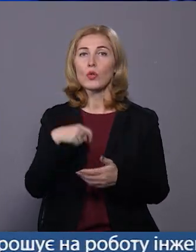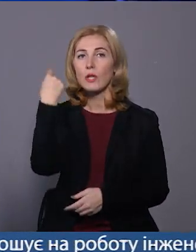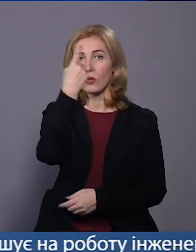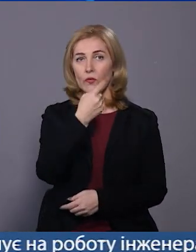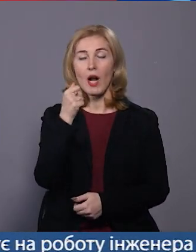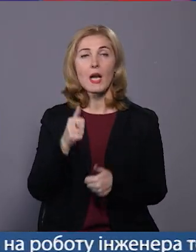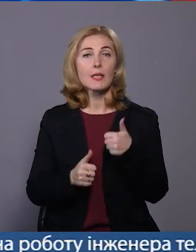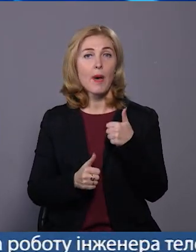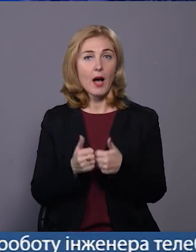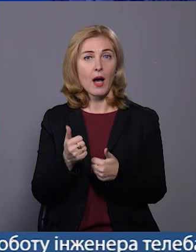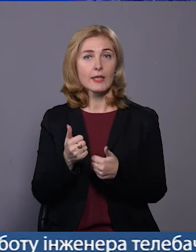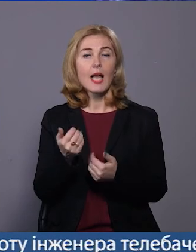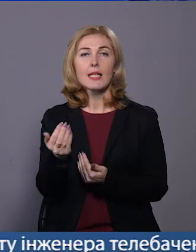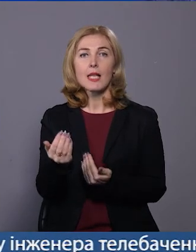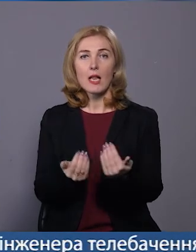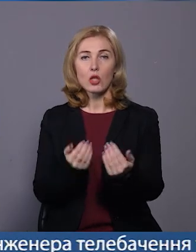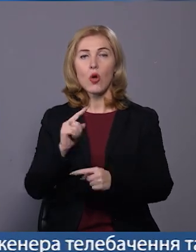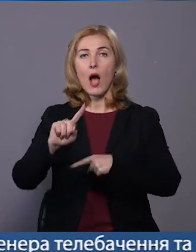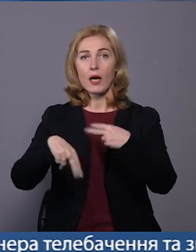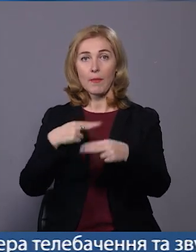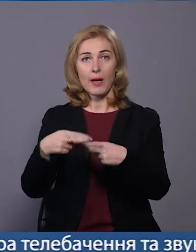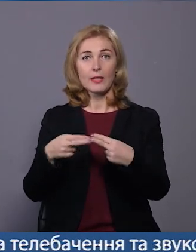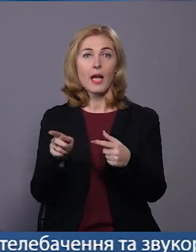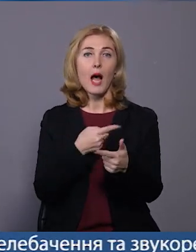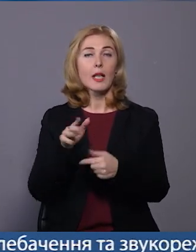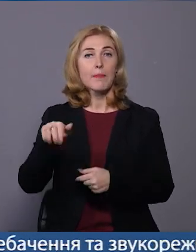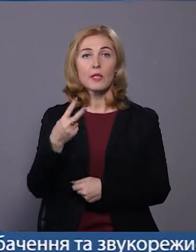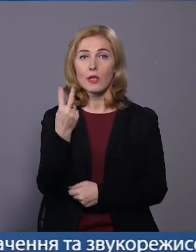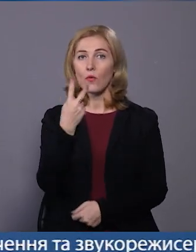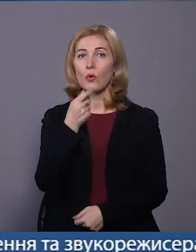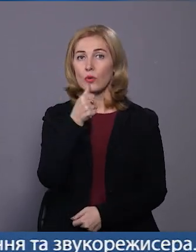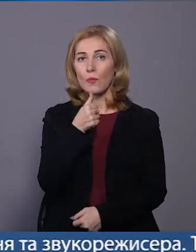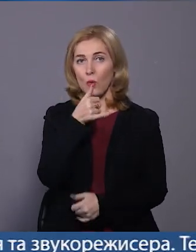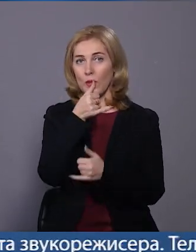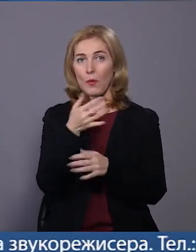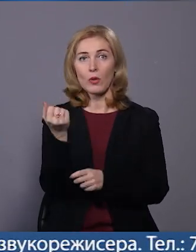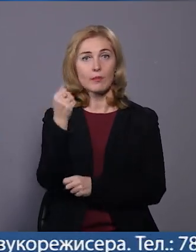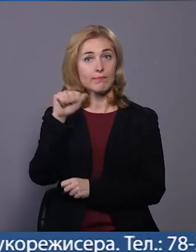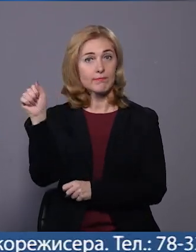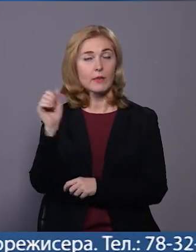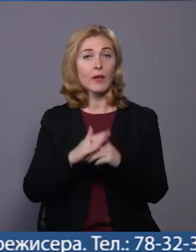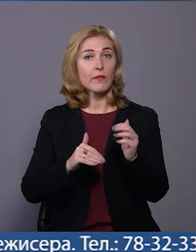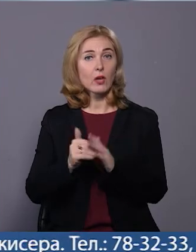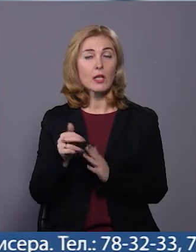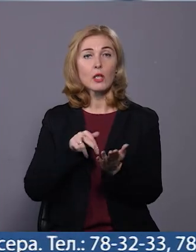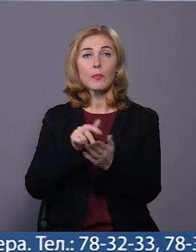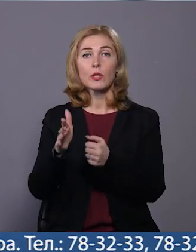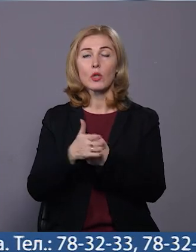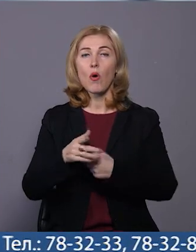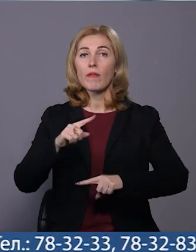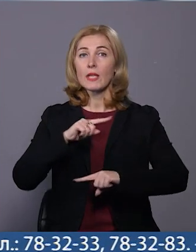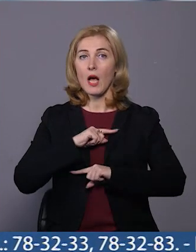індивідуальних змаганнях з лижної акробатики, але після двох спроб не змогла подолати кваліфікацію і пройти до